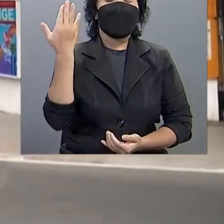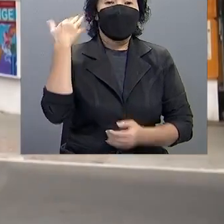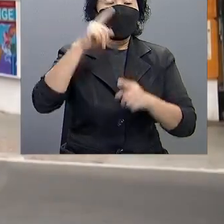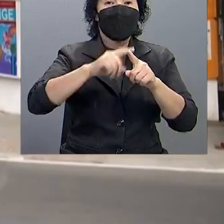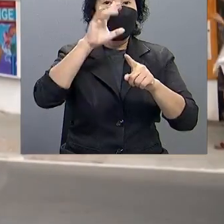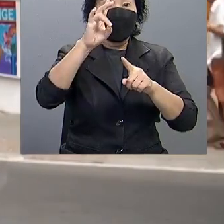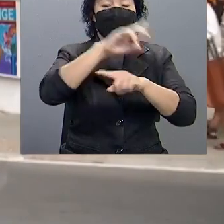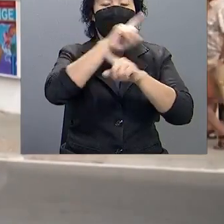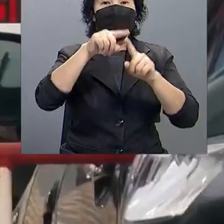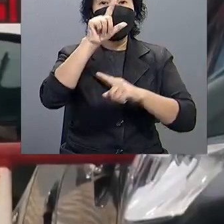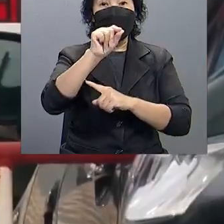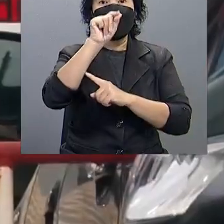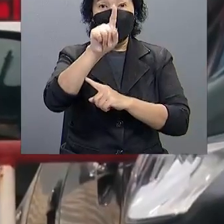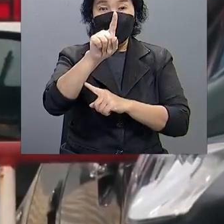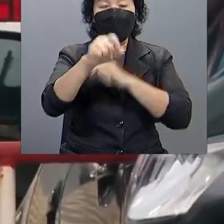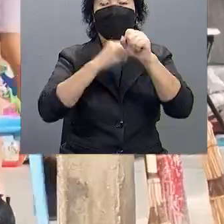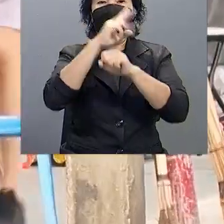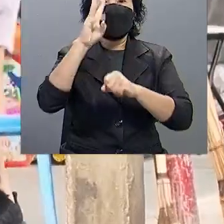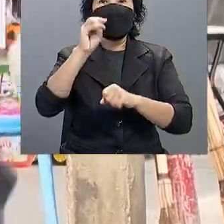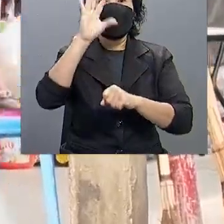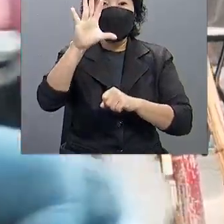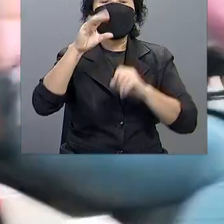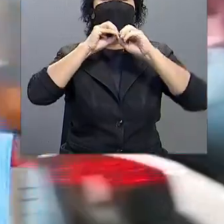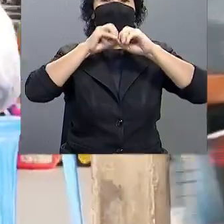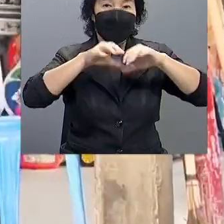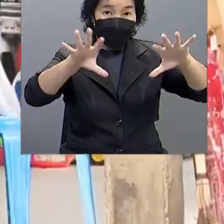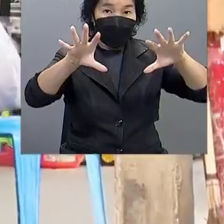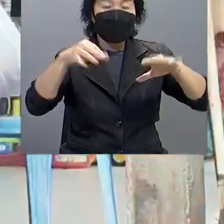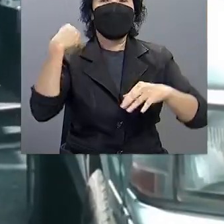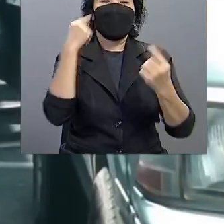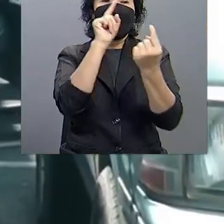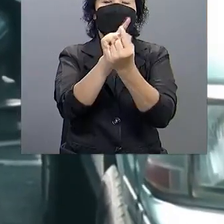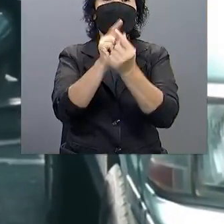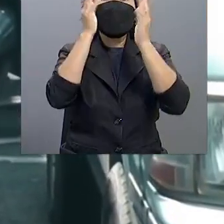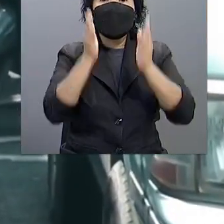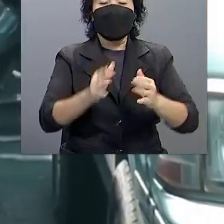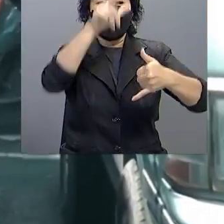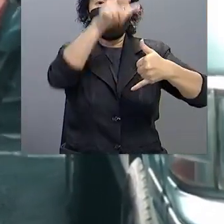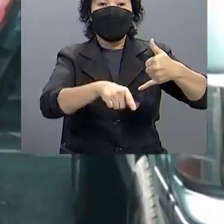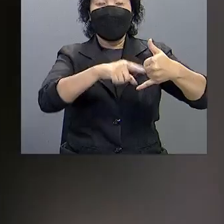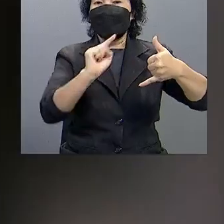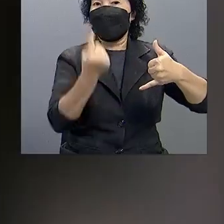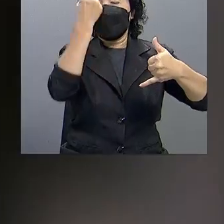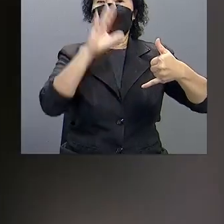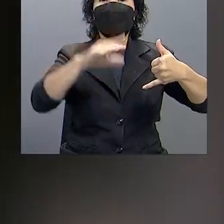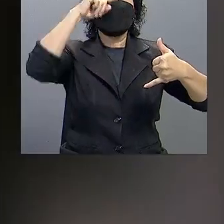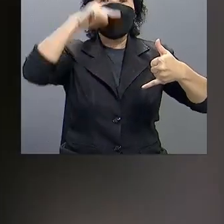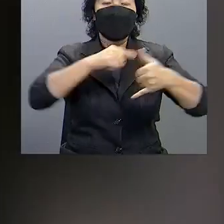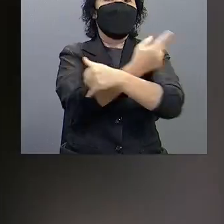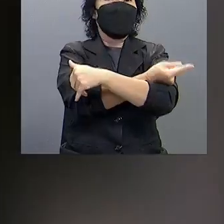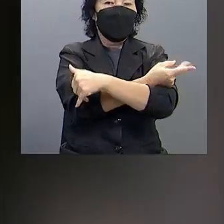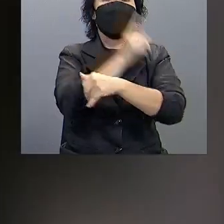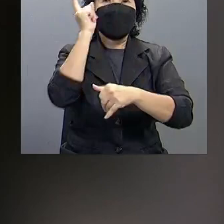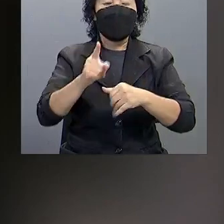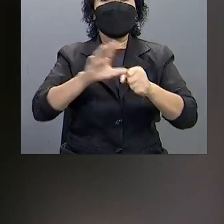กรกฎาคม 2565คือวันแรกที่มีการยืนยันพบผู้ป่วยฝีดาดวานรหรือฝีดาดลิงครั้งแรกในประเทศไทยที่จังหวัดภูเก็ตเป็นชายวัย27